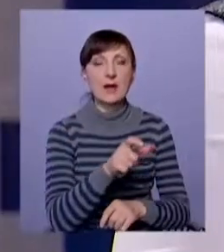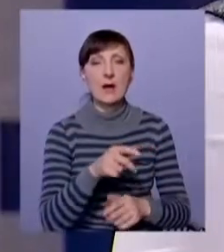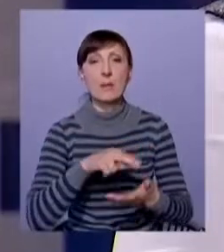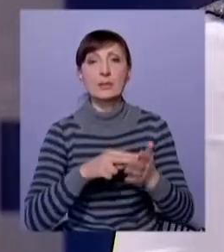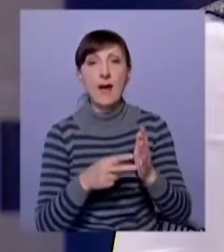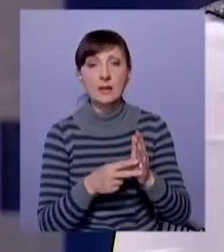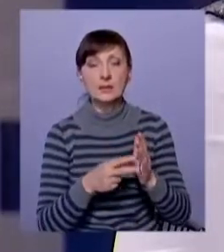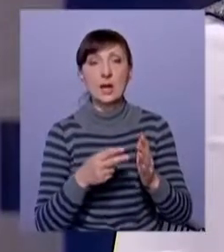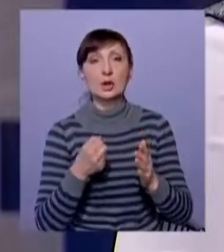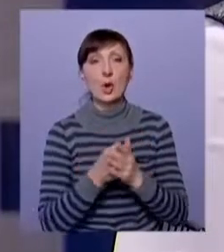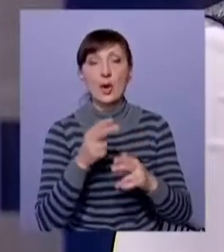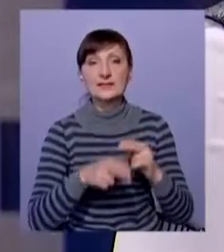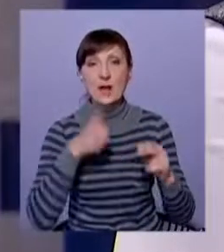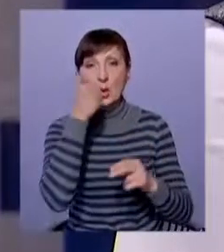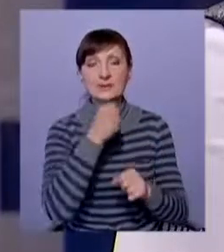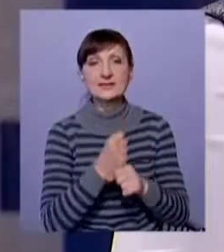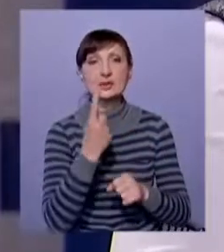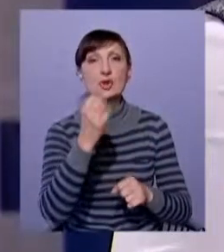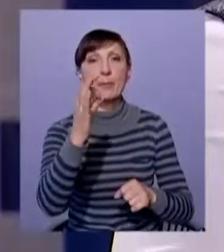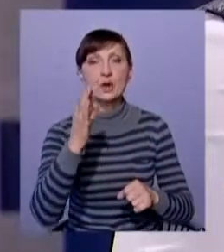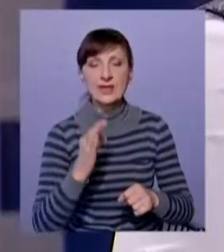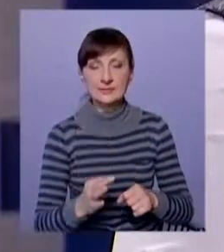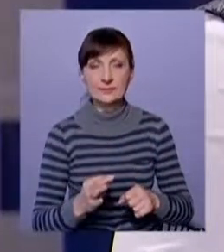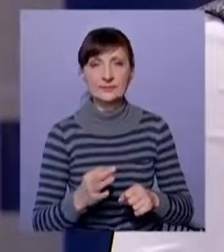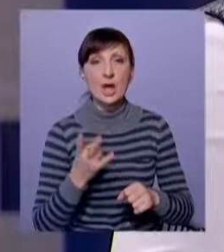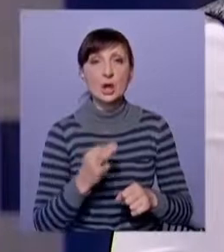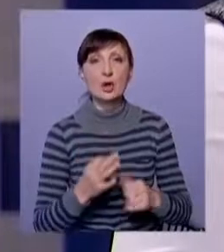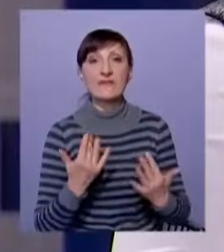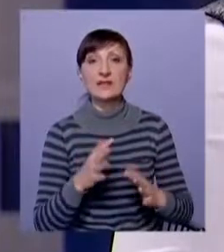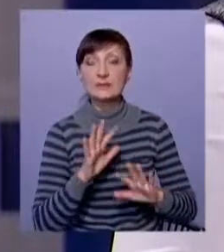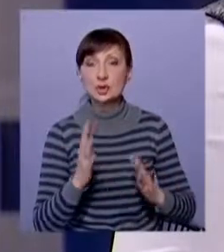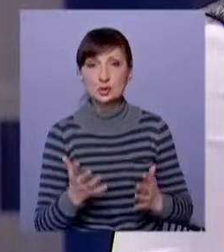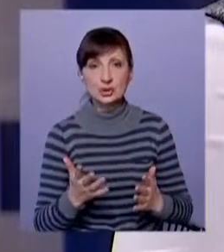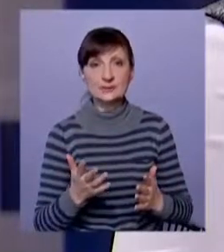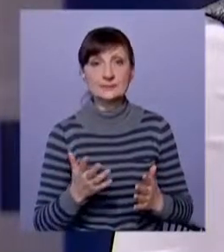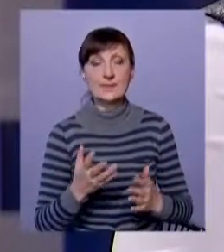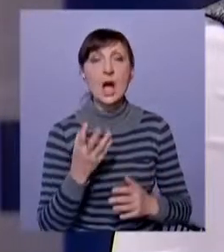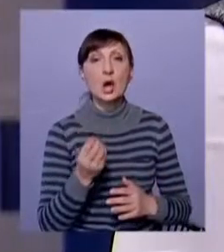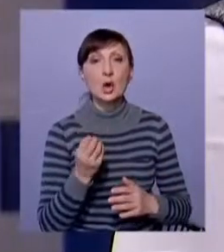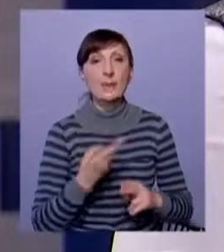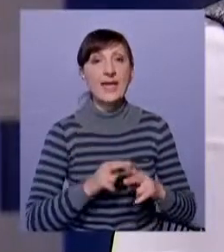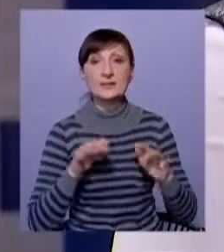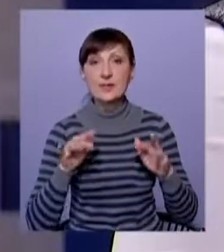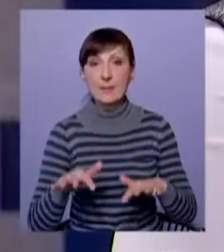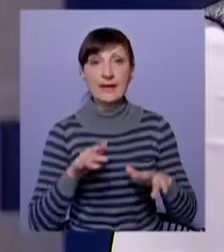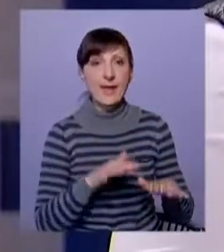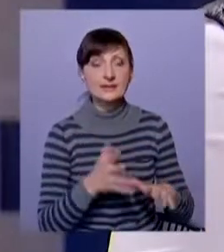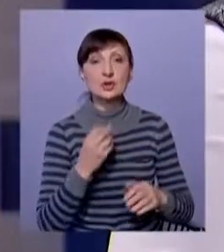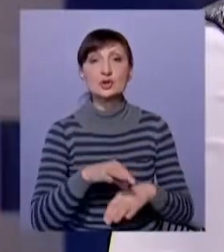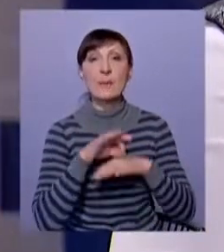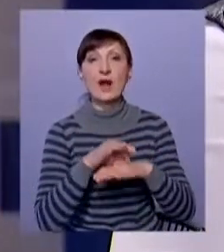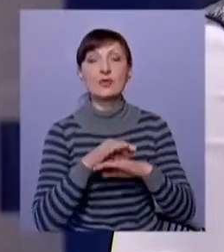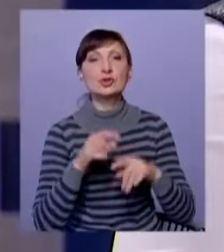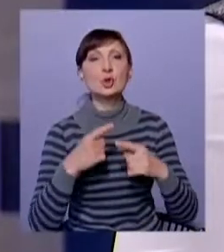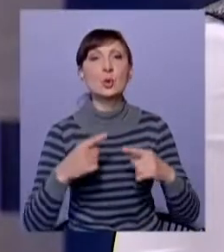планируем сделать 100%. Mm-hmm. Но в данном случае, кроме этих мероприятий, еще проводится ряд